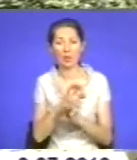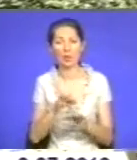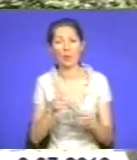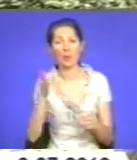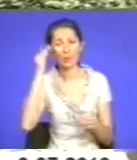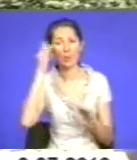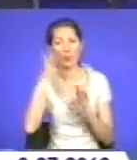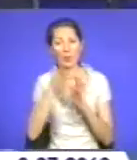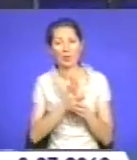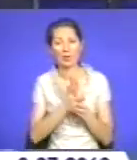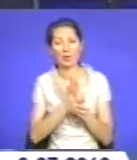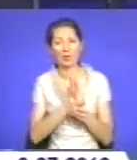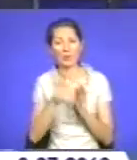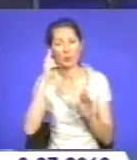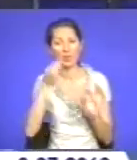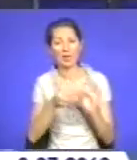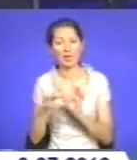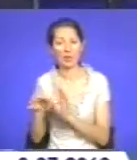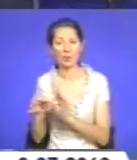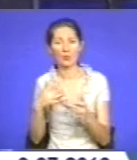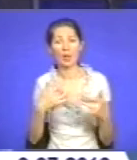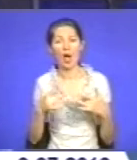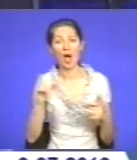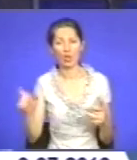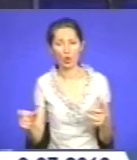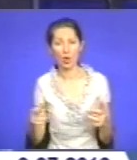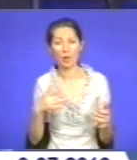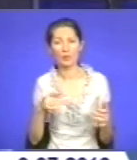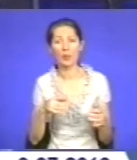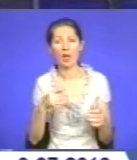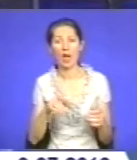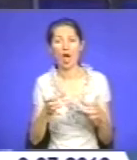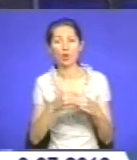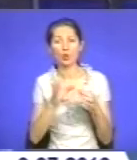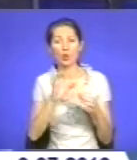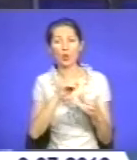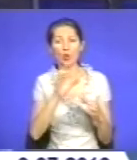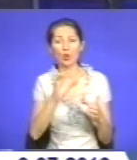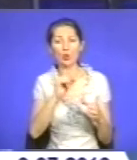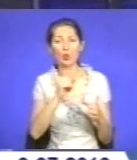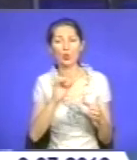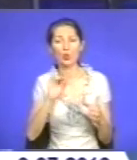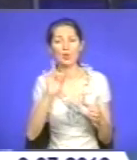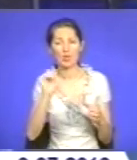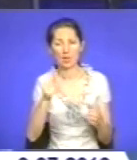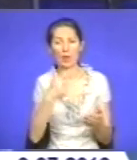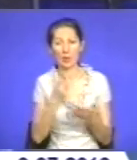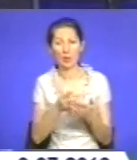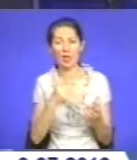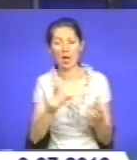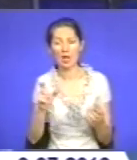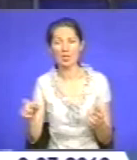продумати детально. Актори драматичного театру студії «Сузір'я» продемонстрували глядачам виставу за повістю Богдана